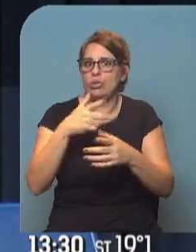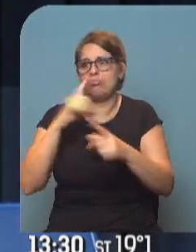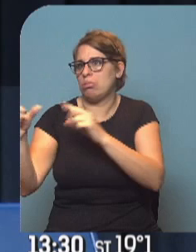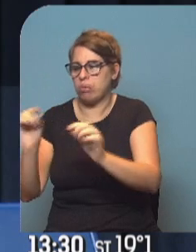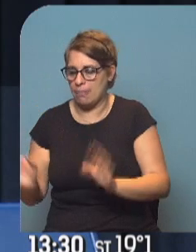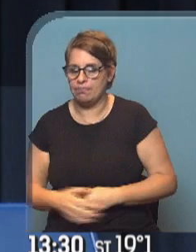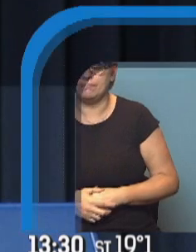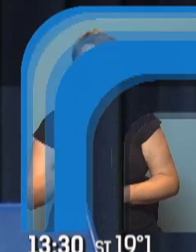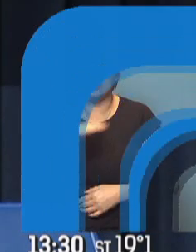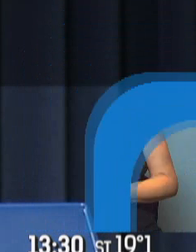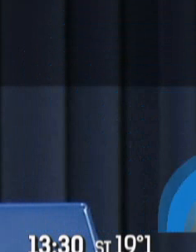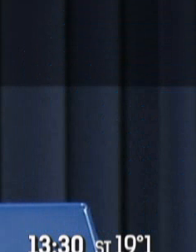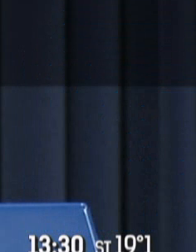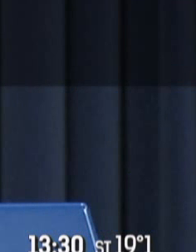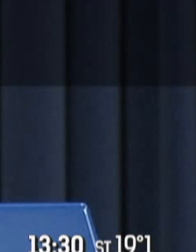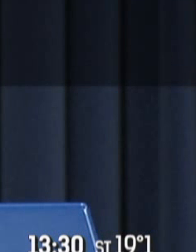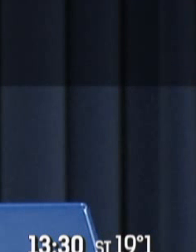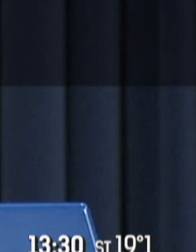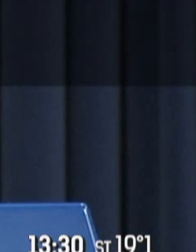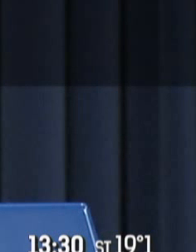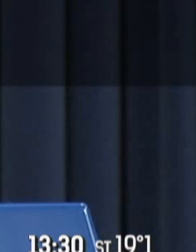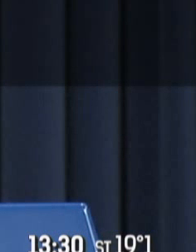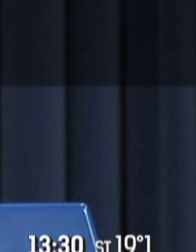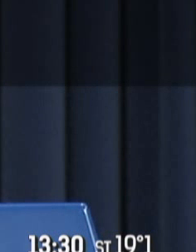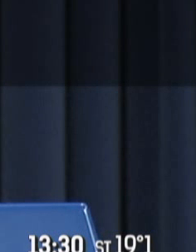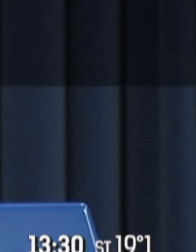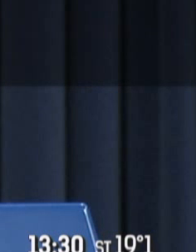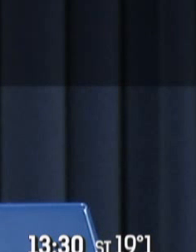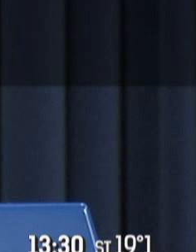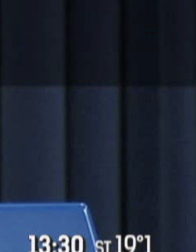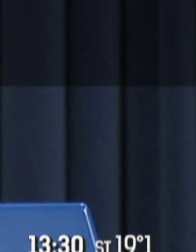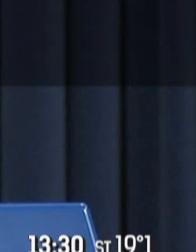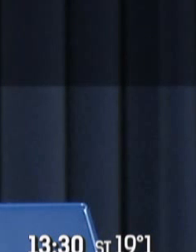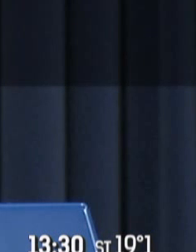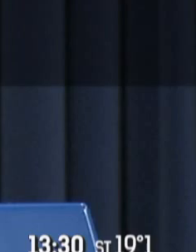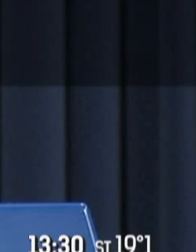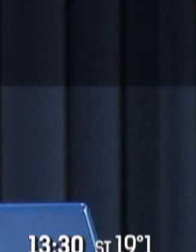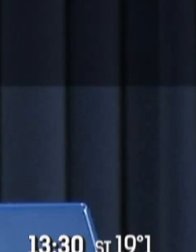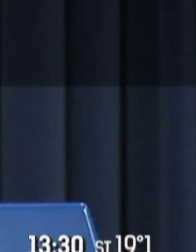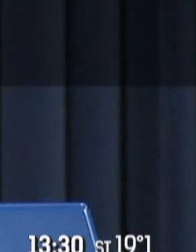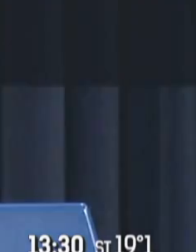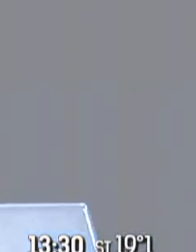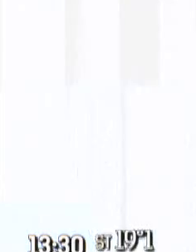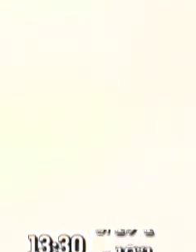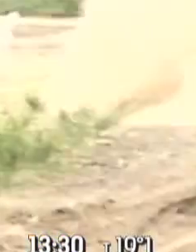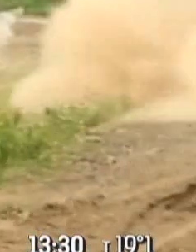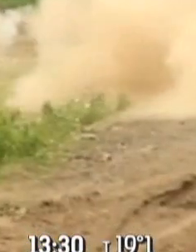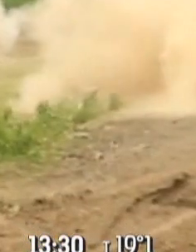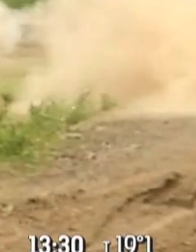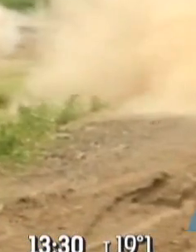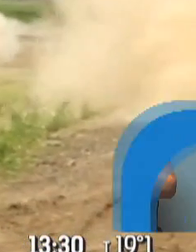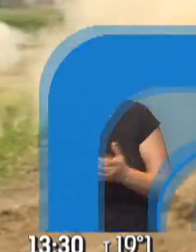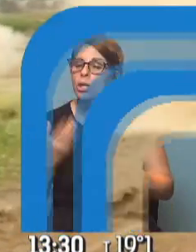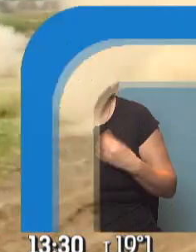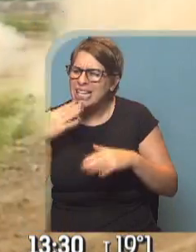주한미군은 한미 동맹의 문제이다. 평화협정 체결과는 아무 상관이 없는 것이다. Pero